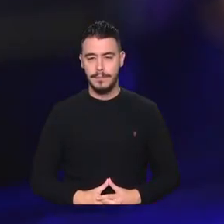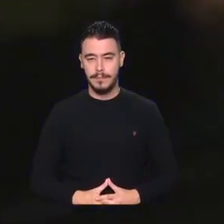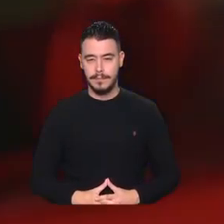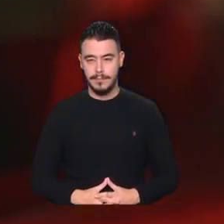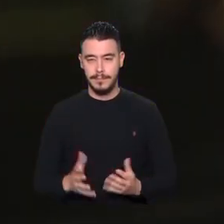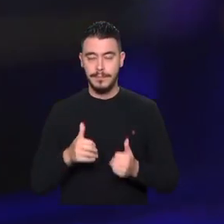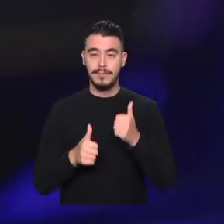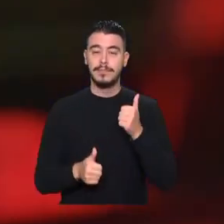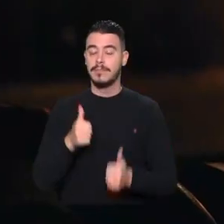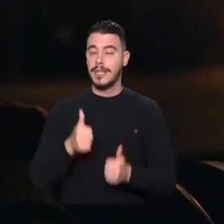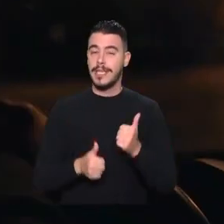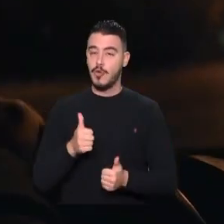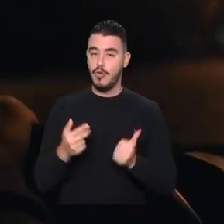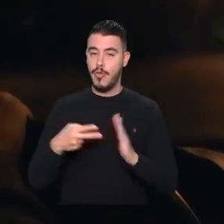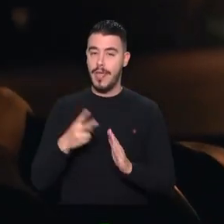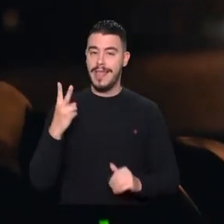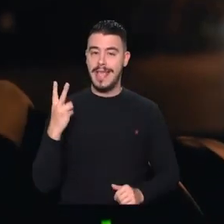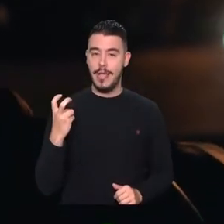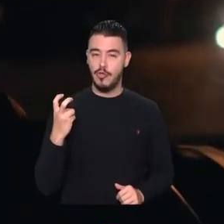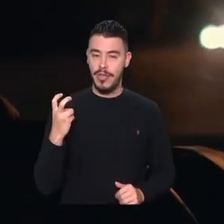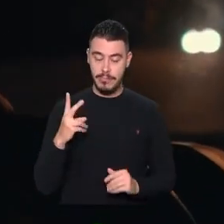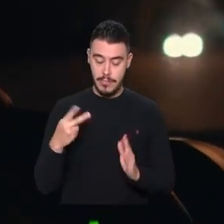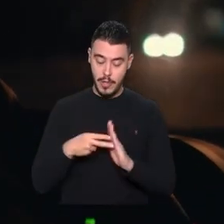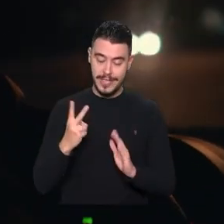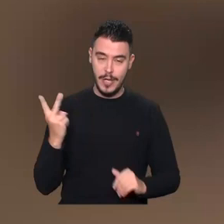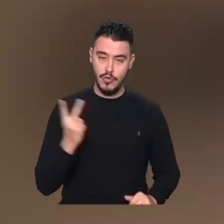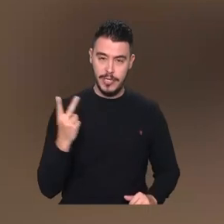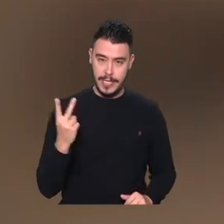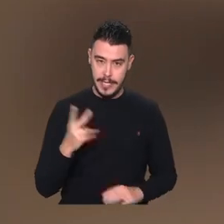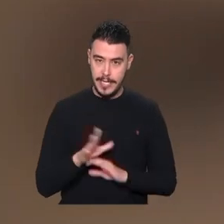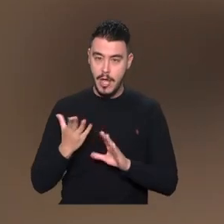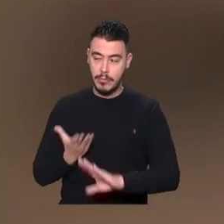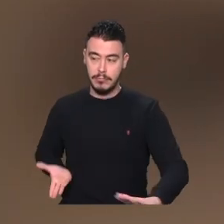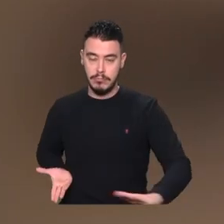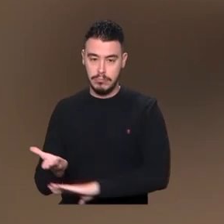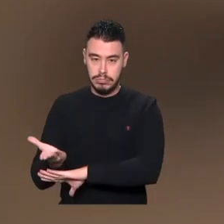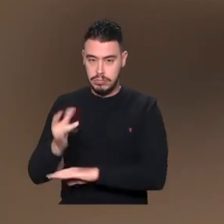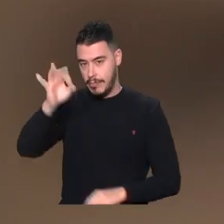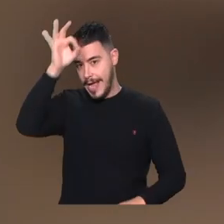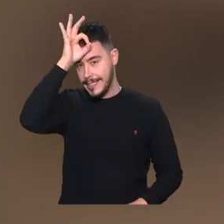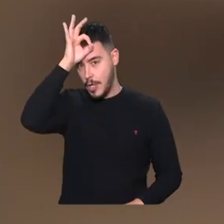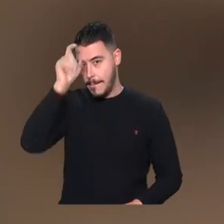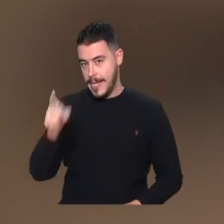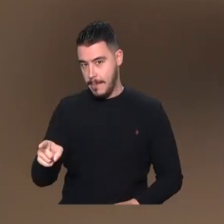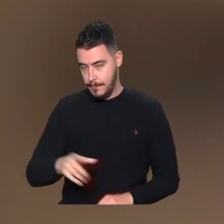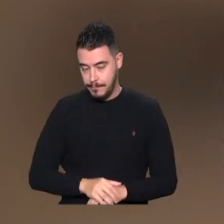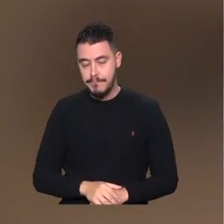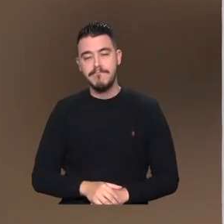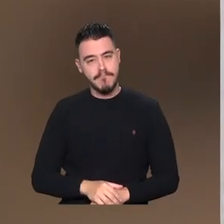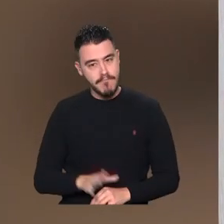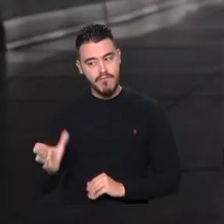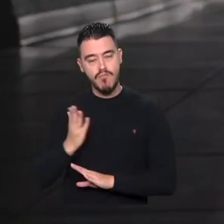Ιούνιο του 2022 έγινε καταγγελία στο αστυνομικό τμήμα της περιοχής. Σύμφωνα με πληροφορίες, του είχε ασκηθεί δίωξη για